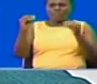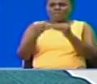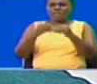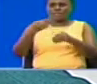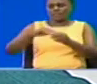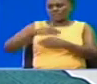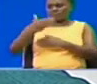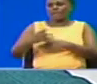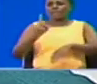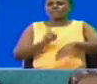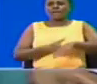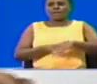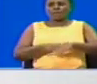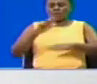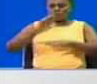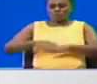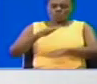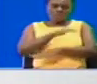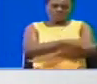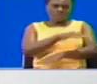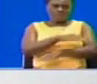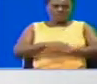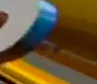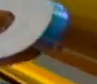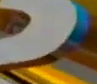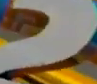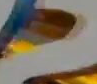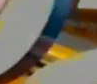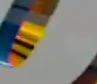wakati mwingine panapo majaliwa. Jioni njema.